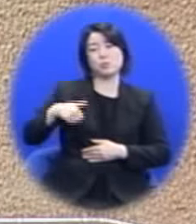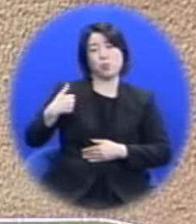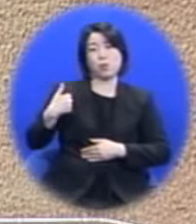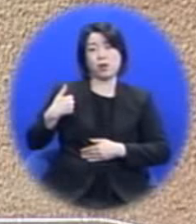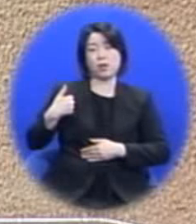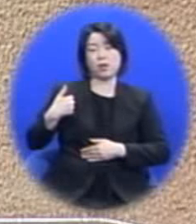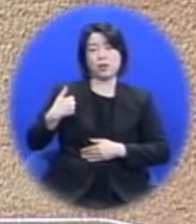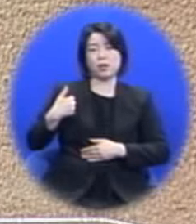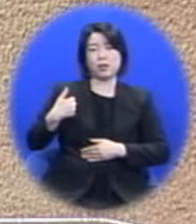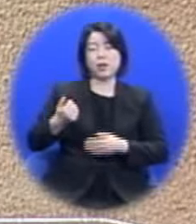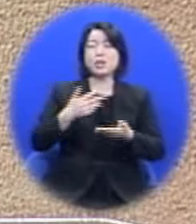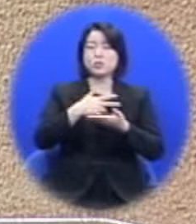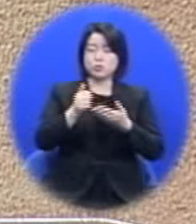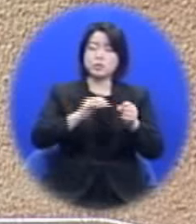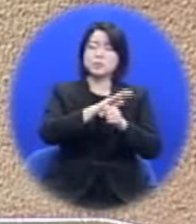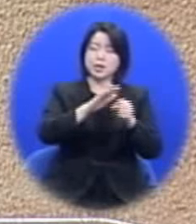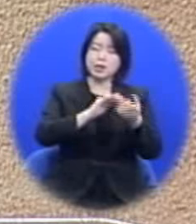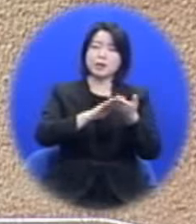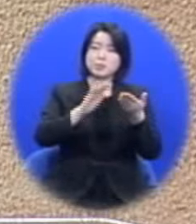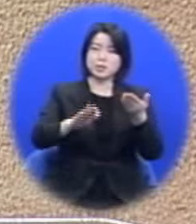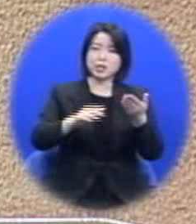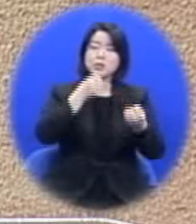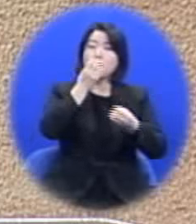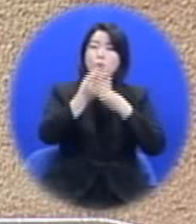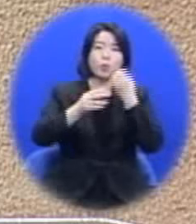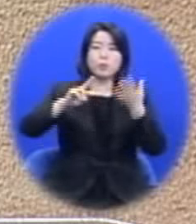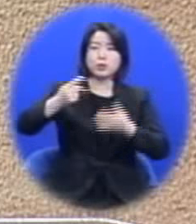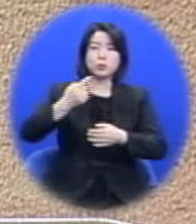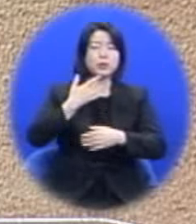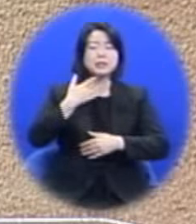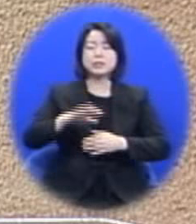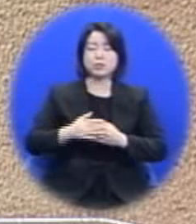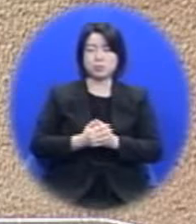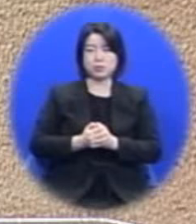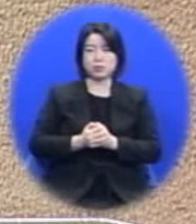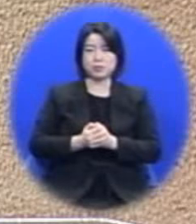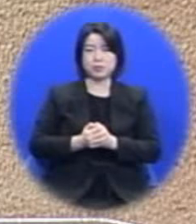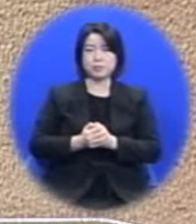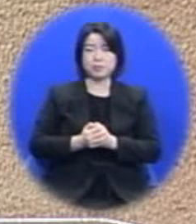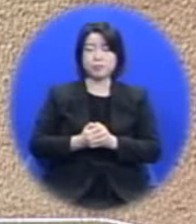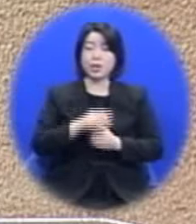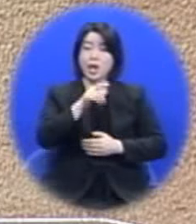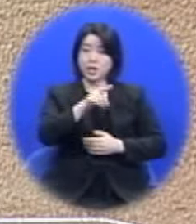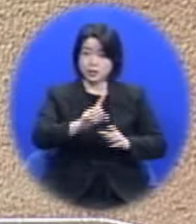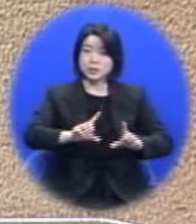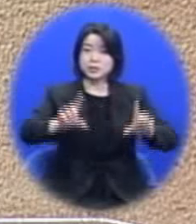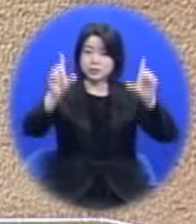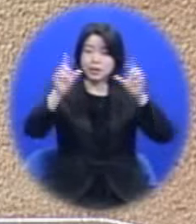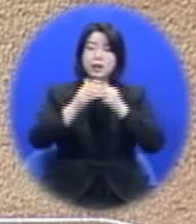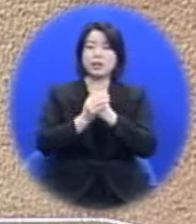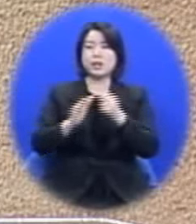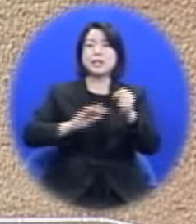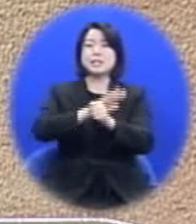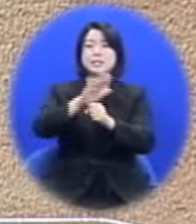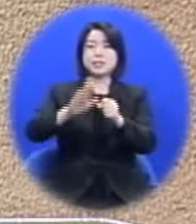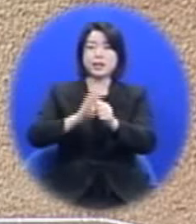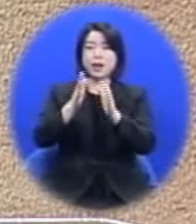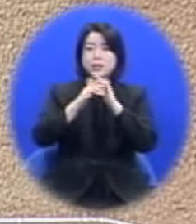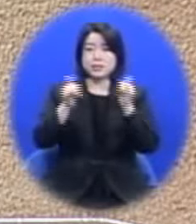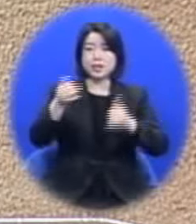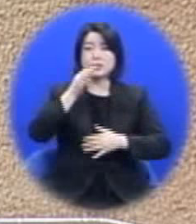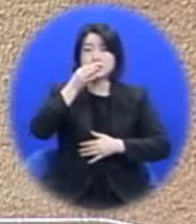몰랐어요. 주님 사랑합니다. 이런 고백도 해 보지 못했어요. 그날 사랑하는